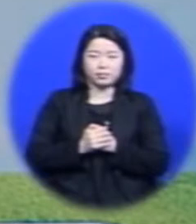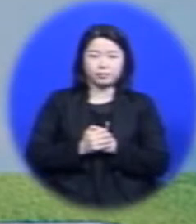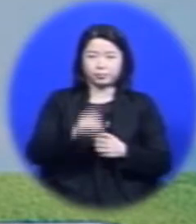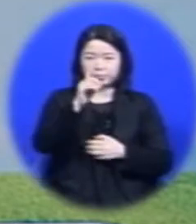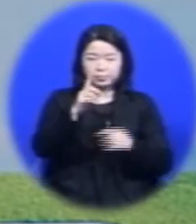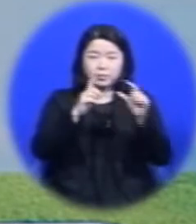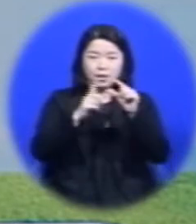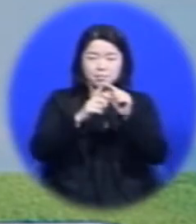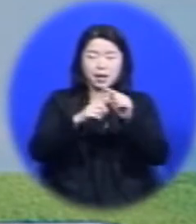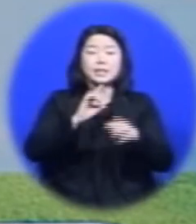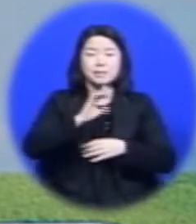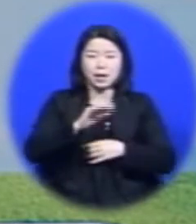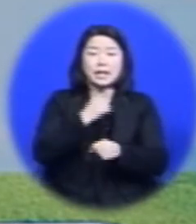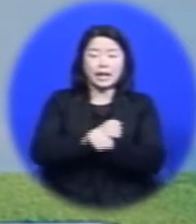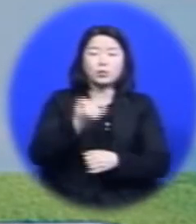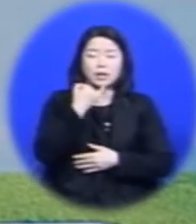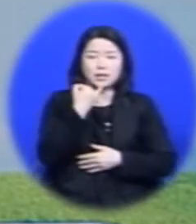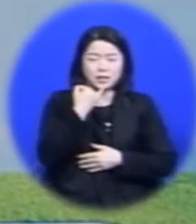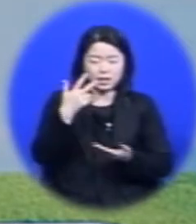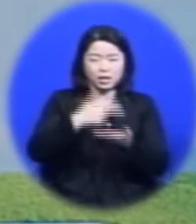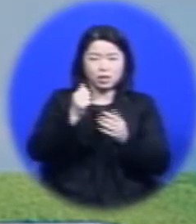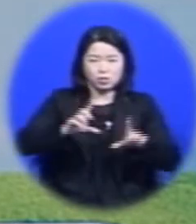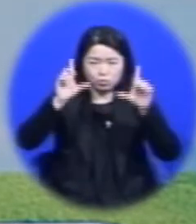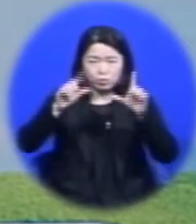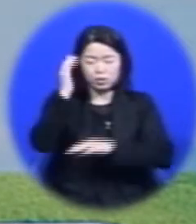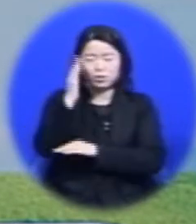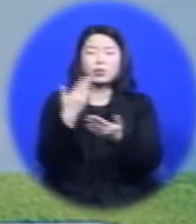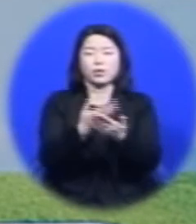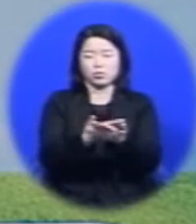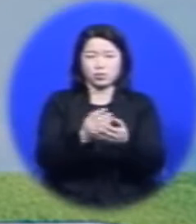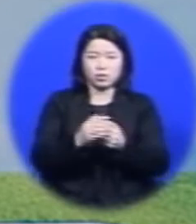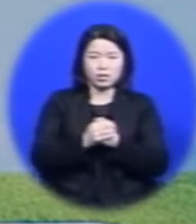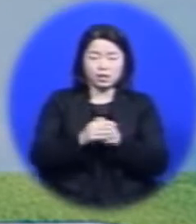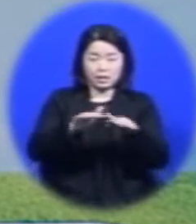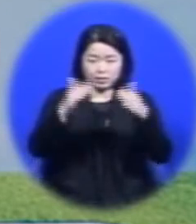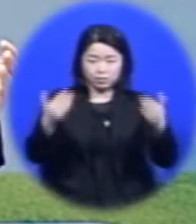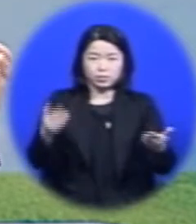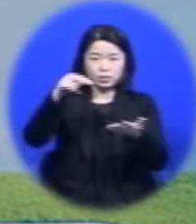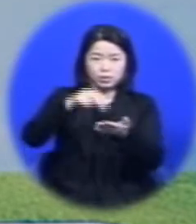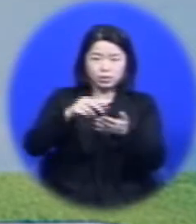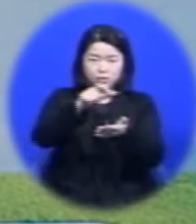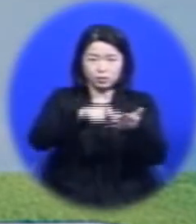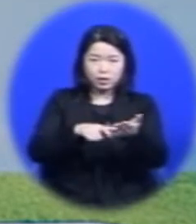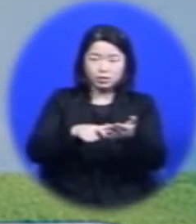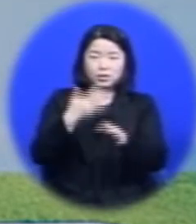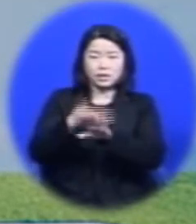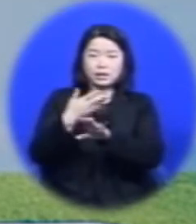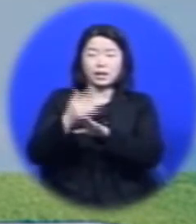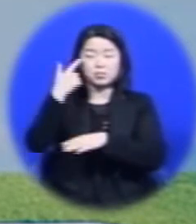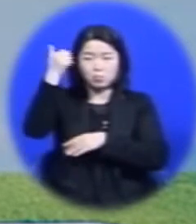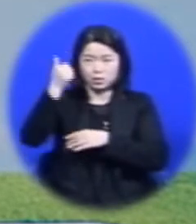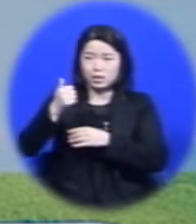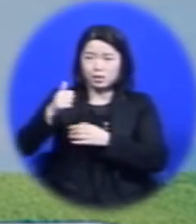한 마디만 하고 내려와도 좋으니까 주위에서 설교 하시오 교단에서 설교 목사를 보내겠다고 우리 목사님 말문